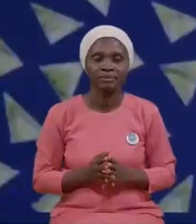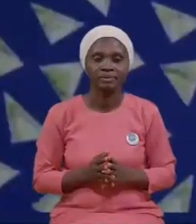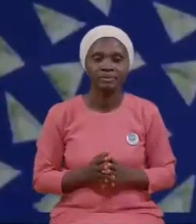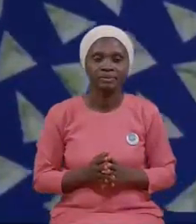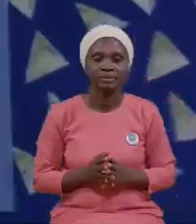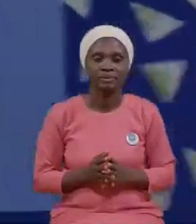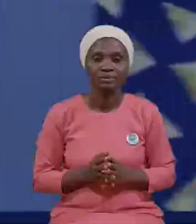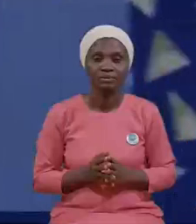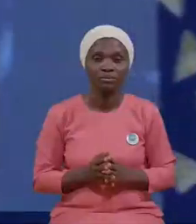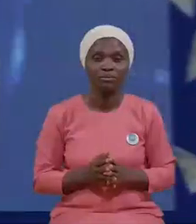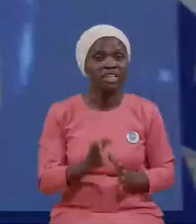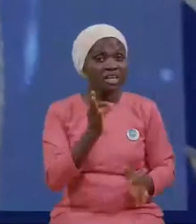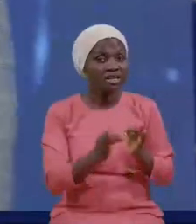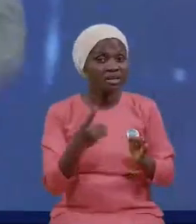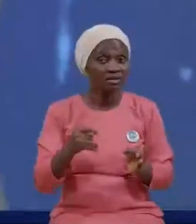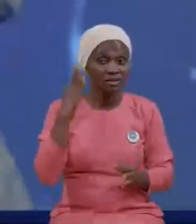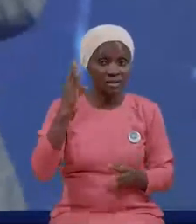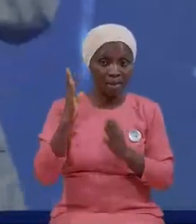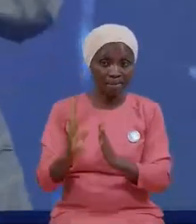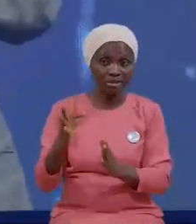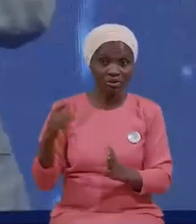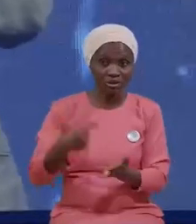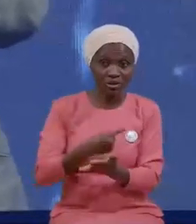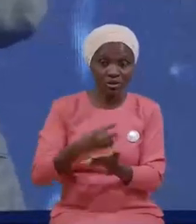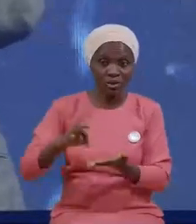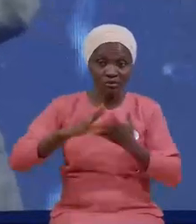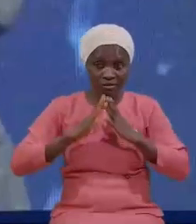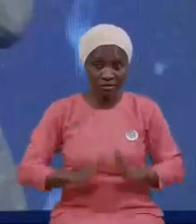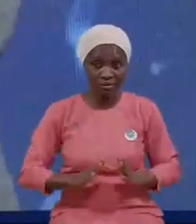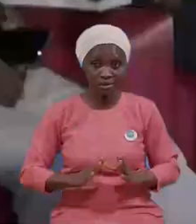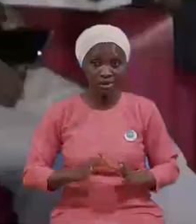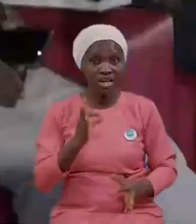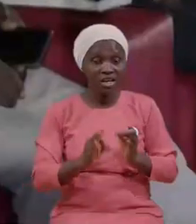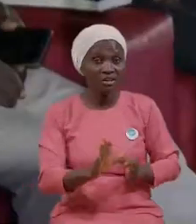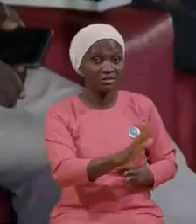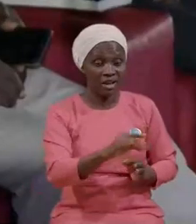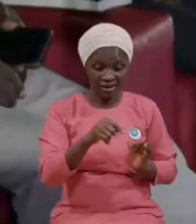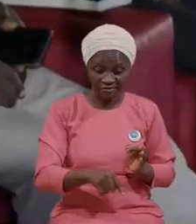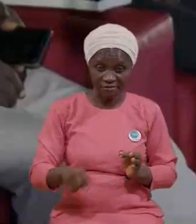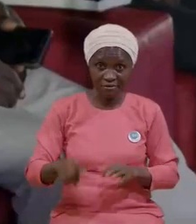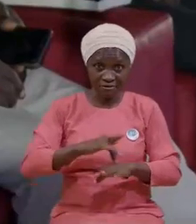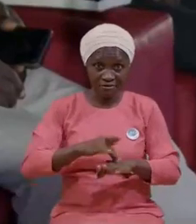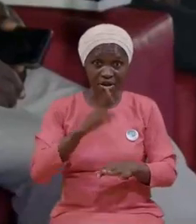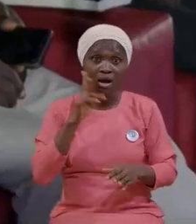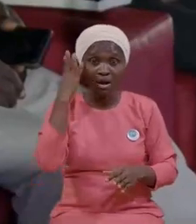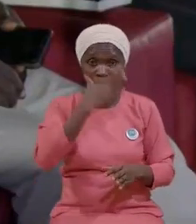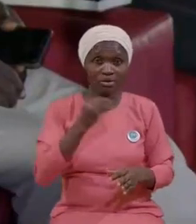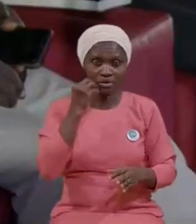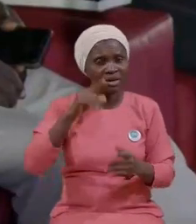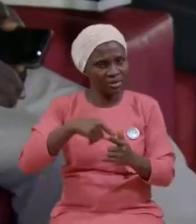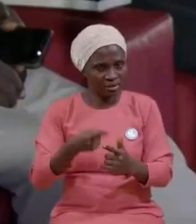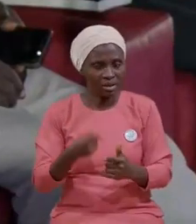Si les prédicateurs de l'évangile de la paix, si leurs pieds sont beaux, alors les prédicateurs